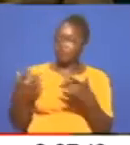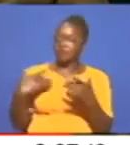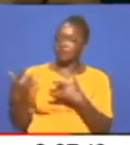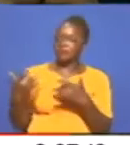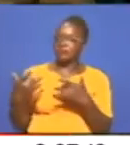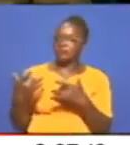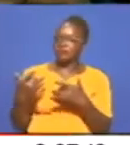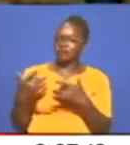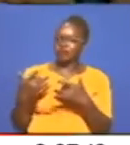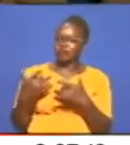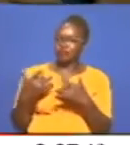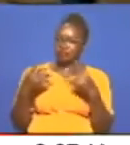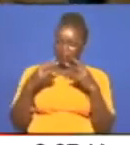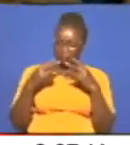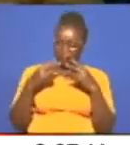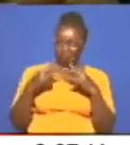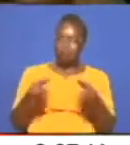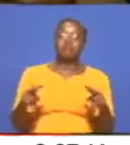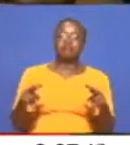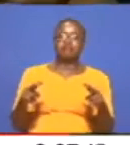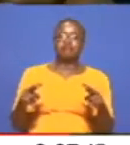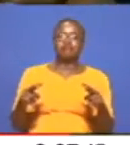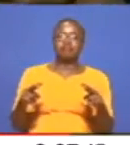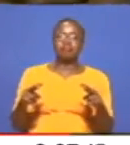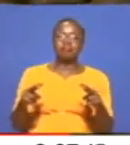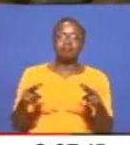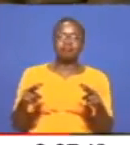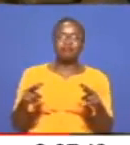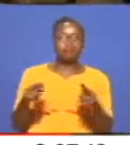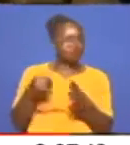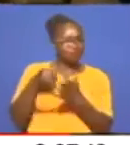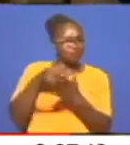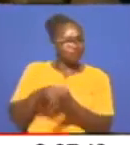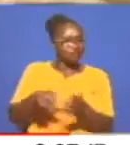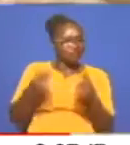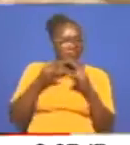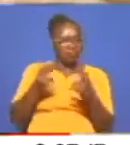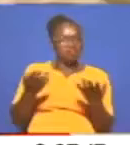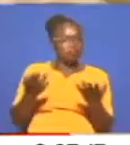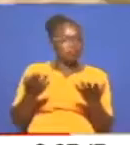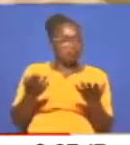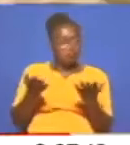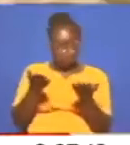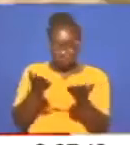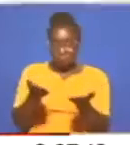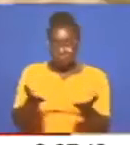utulivu, viongozi ambao kwamba hawatafuruga amani ambayo kwamba ipo.